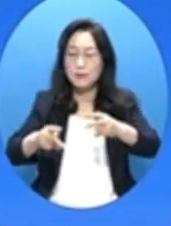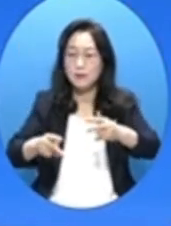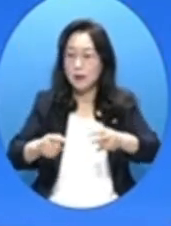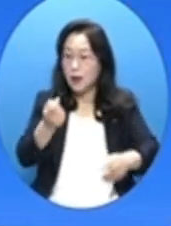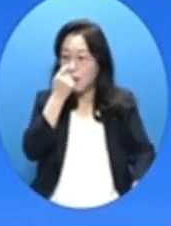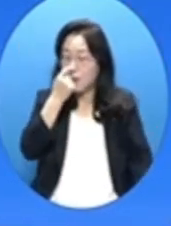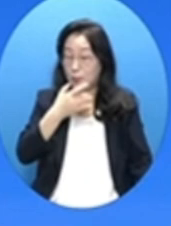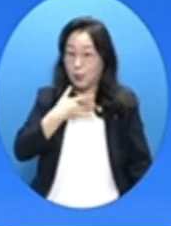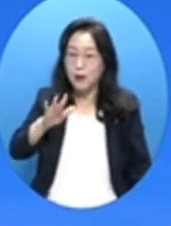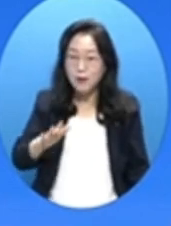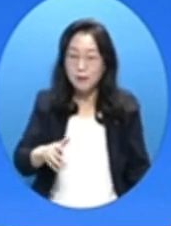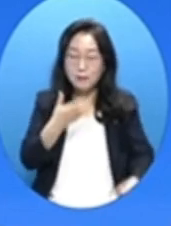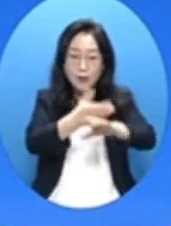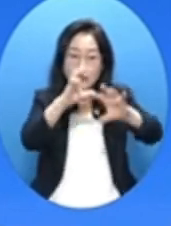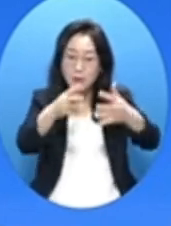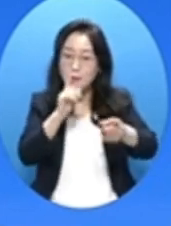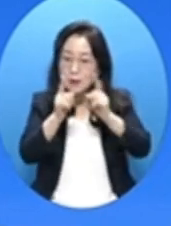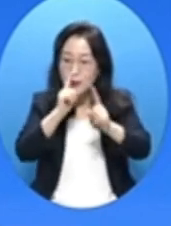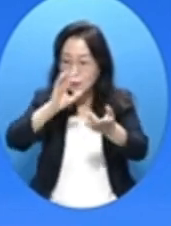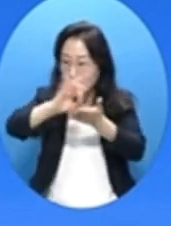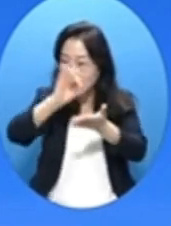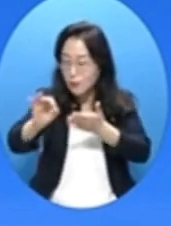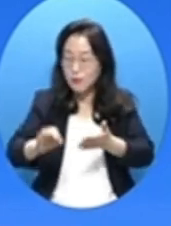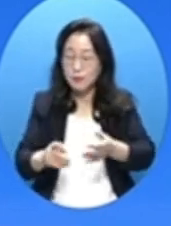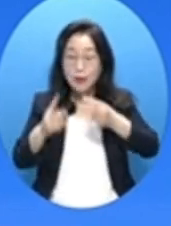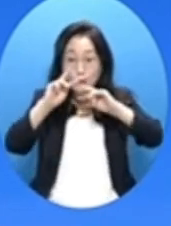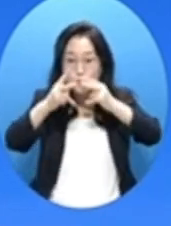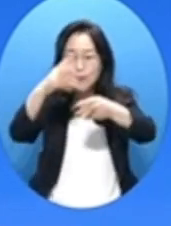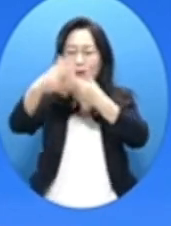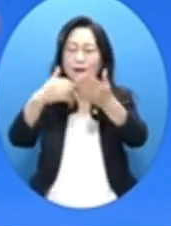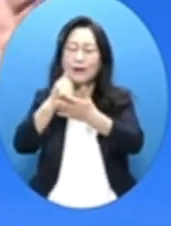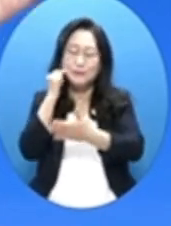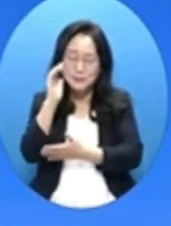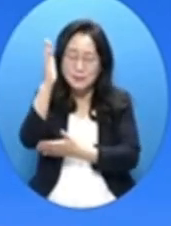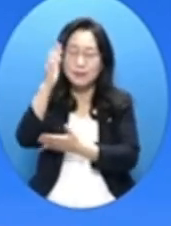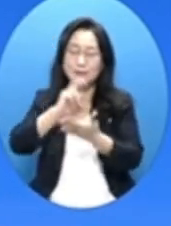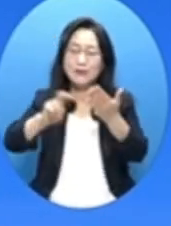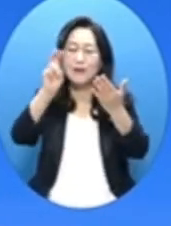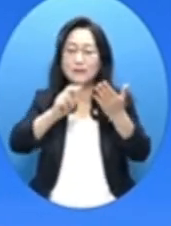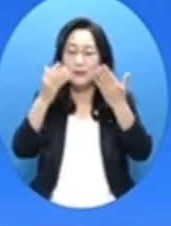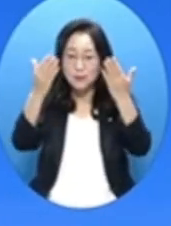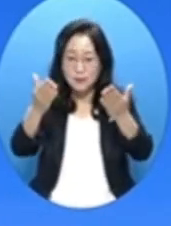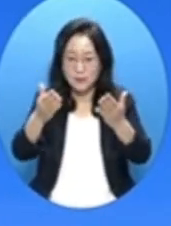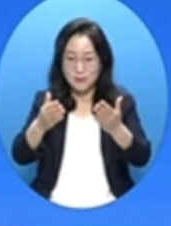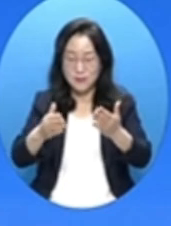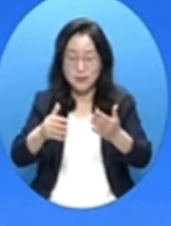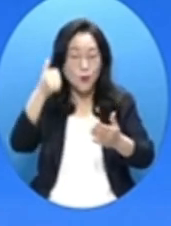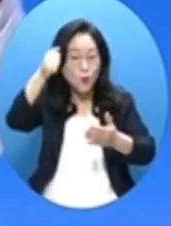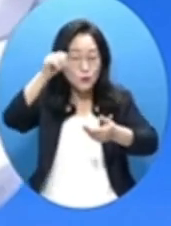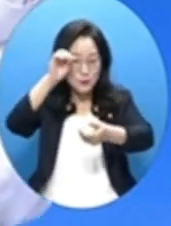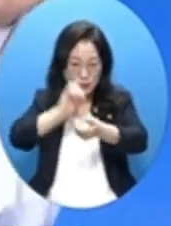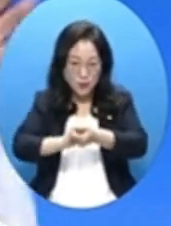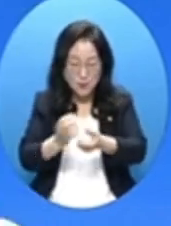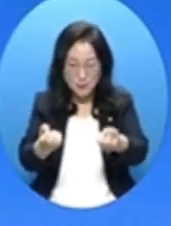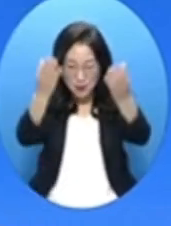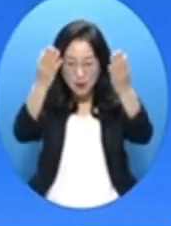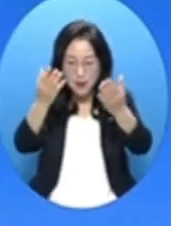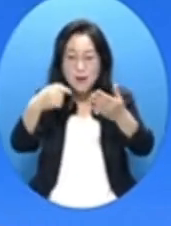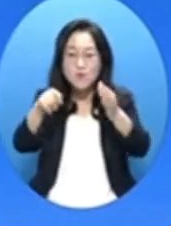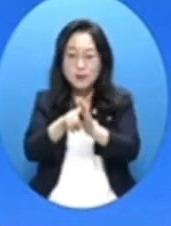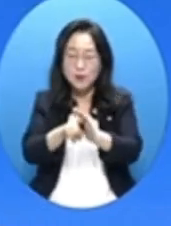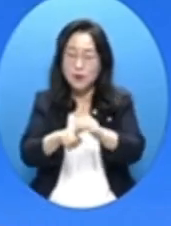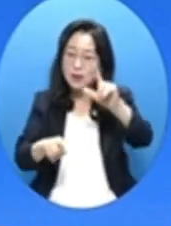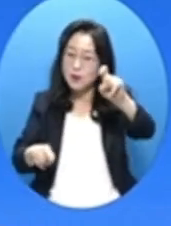배우지 못한 외국어 방언이 터져나와서 하나님을 찬양했던 것입니다. 그때 오순절 절기를 지키기 위해서 16개국에서